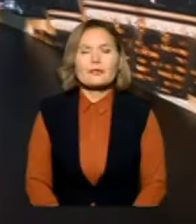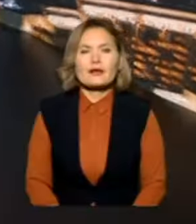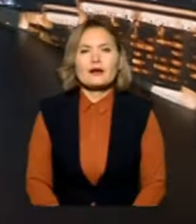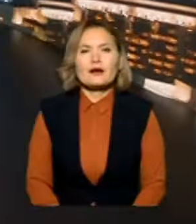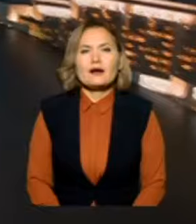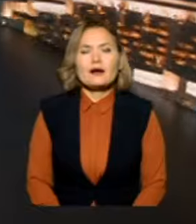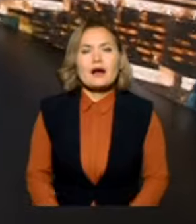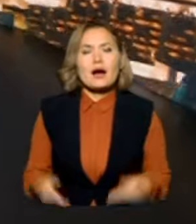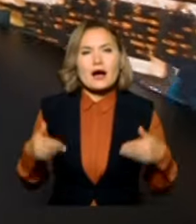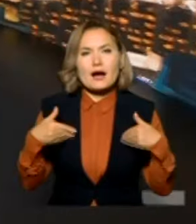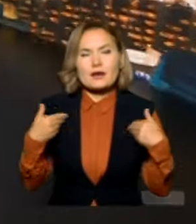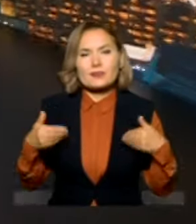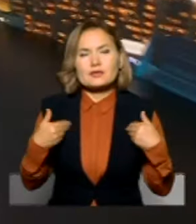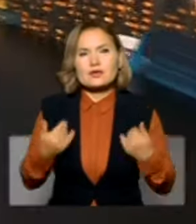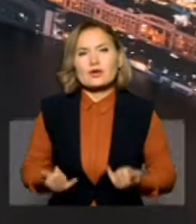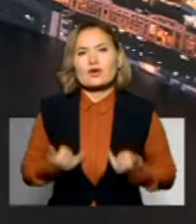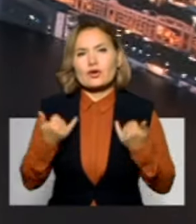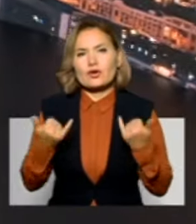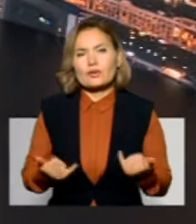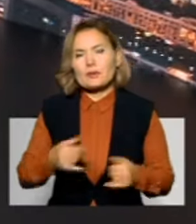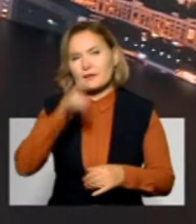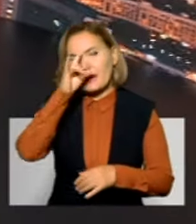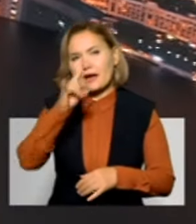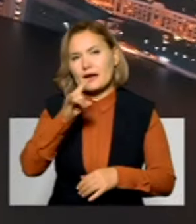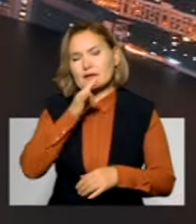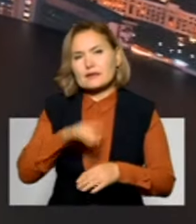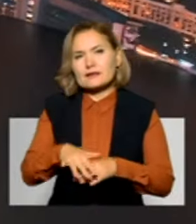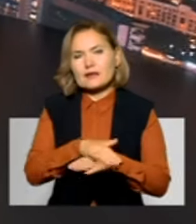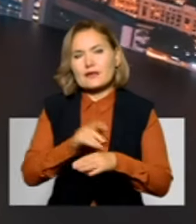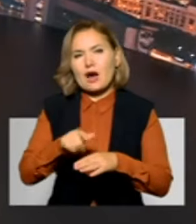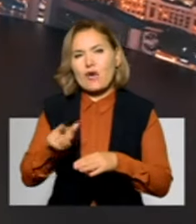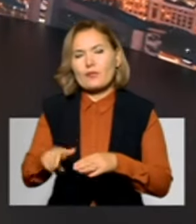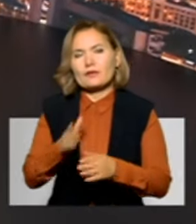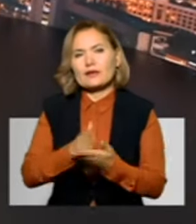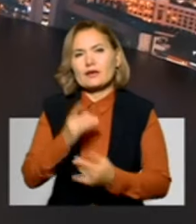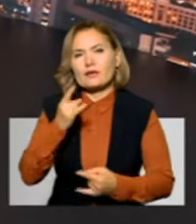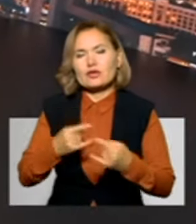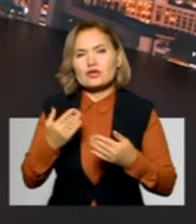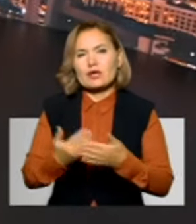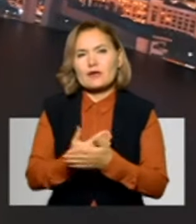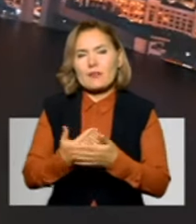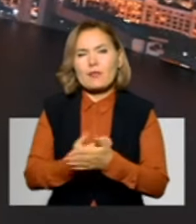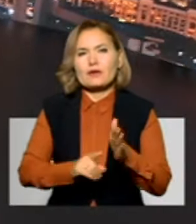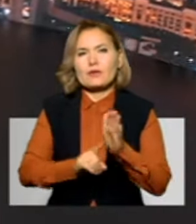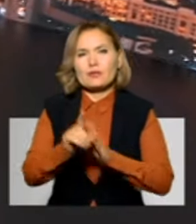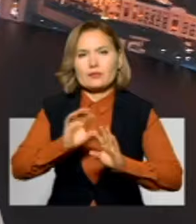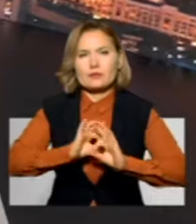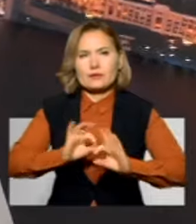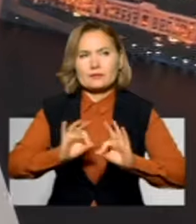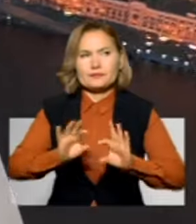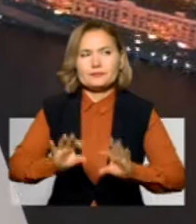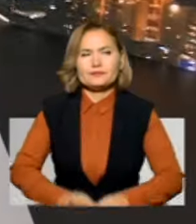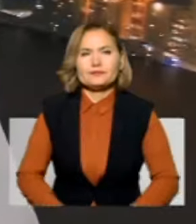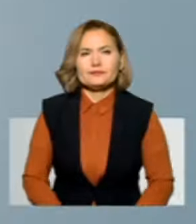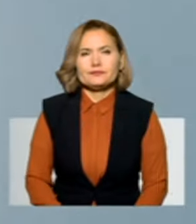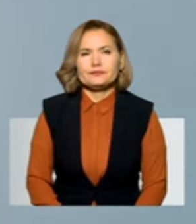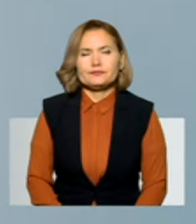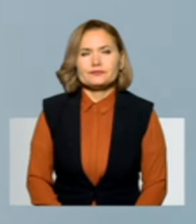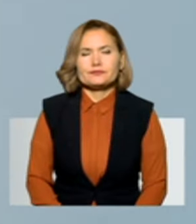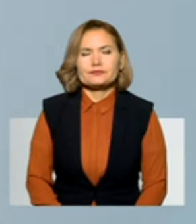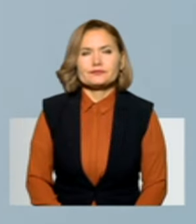Амансыздарма, тікелей эфирде ақпарат сіздермен бірге мен Альбина Әшім және сурд аудармашы Самал Нұрым. Алдымен аңдату.